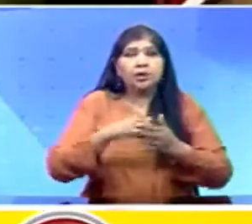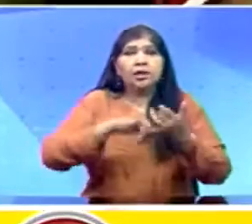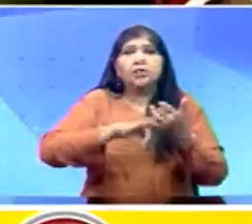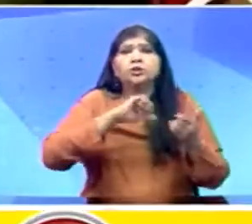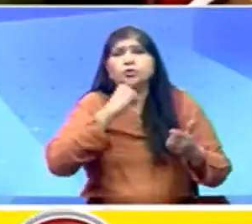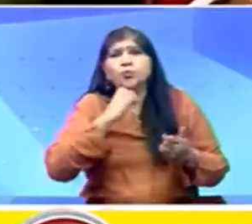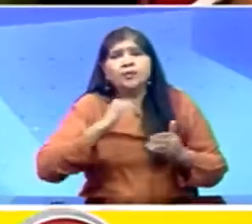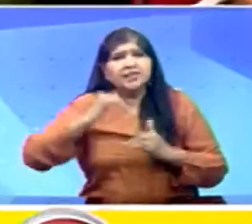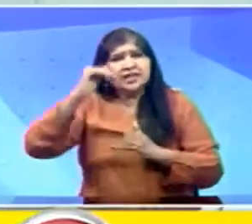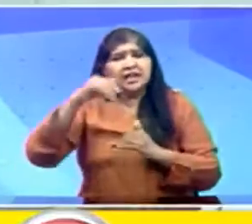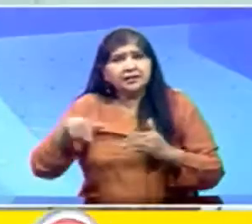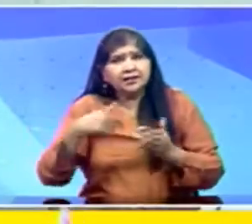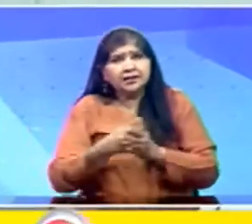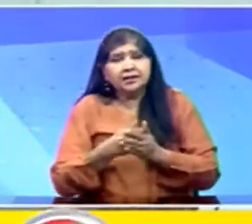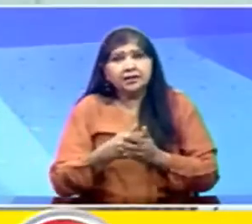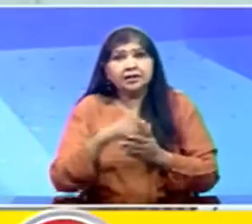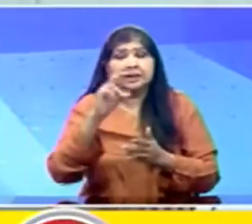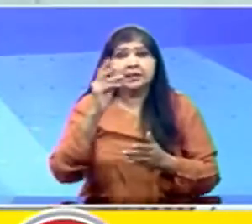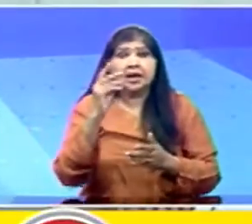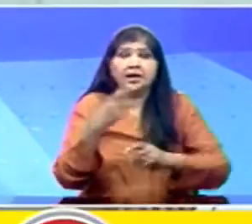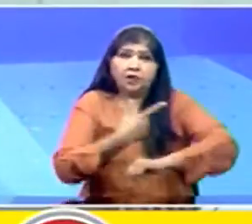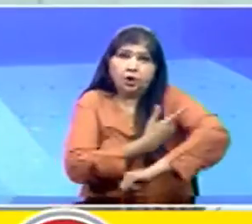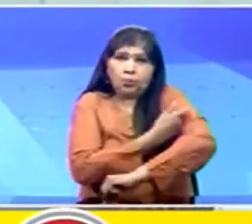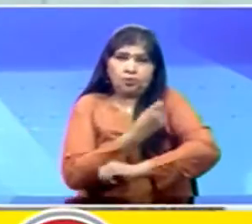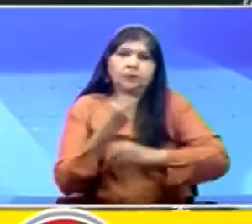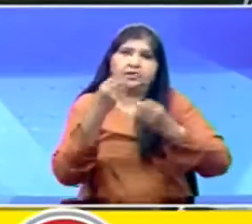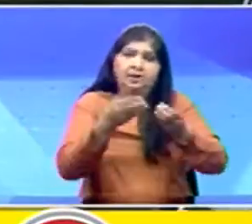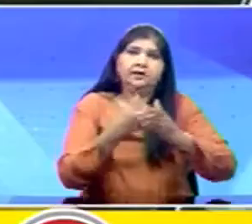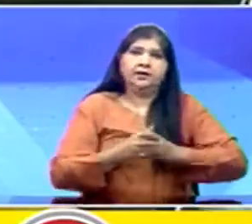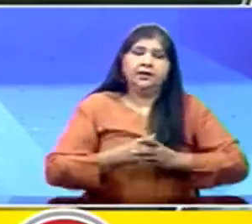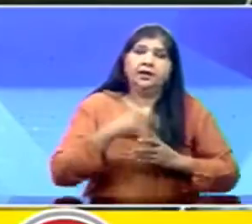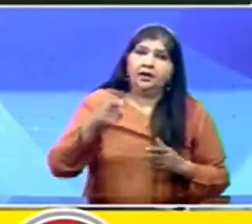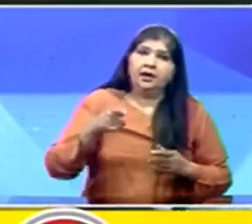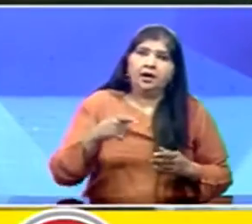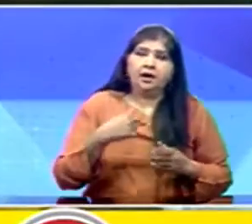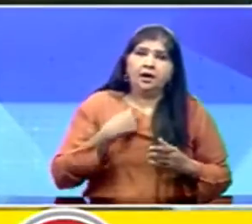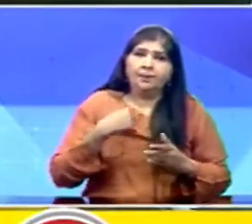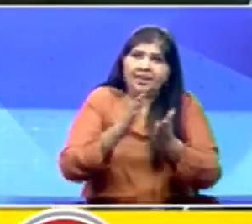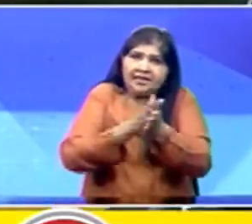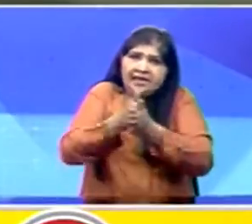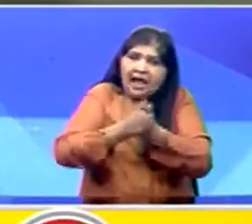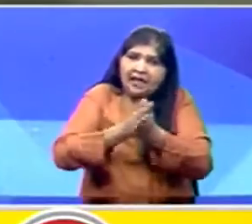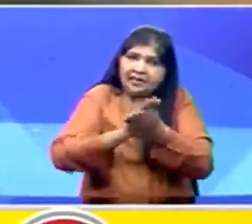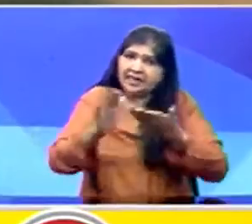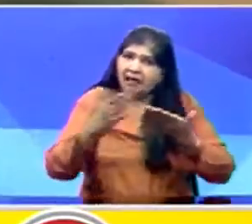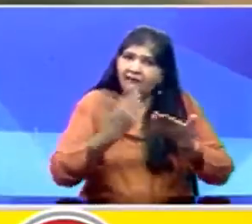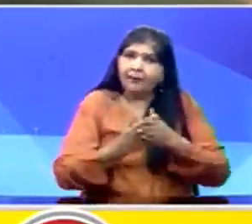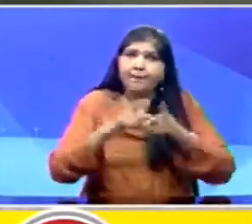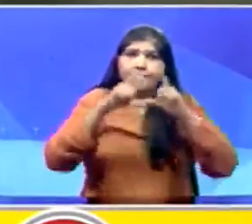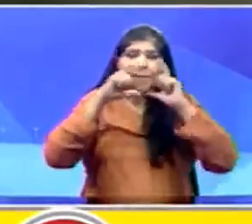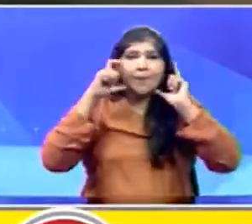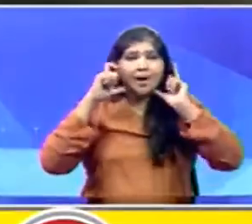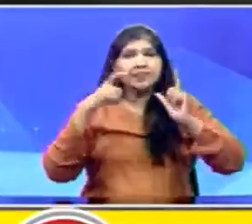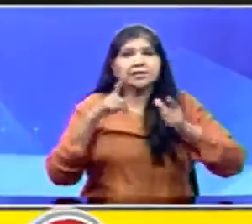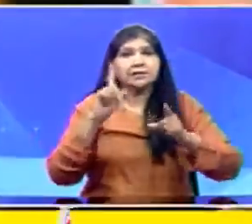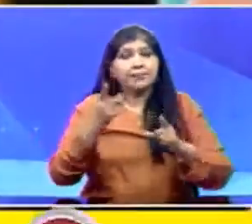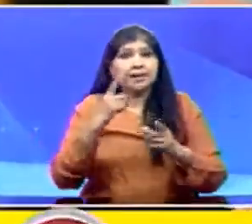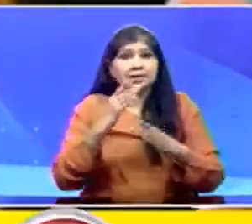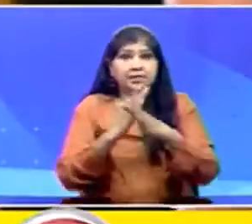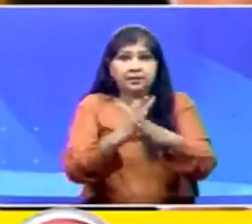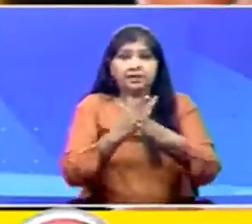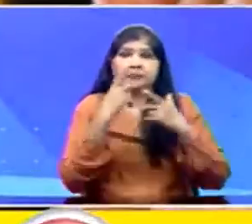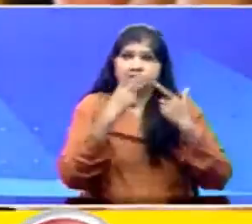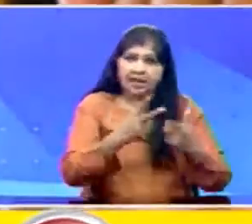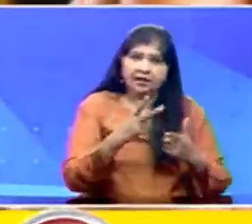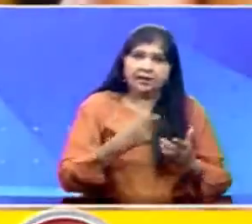बुज़रकों को भी प्रिकोशन डोज लगवाएं। हमें हाथों के सभाई और मास जैसी जरूरी सावधाने भी